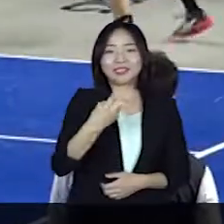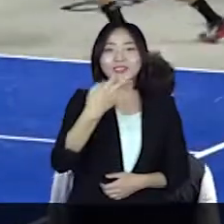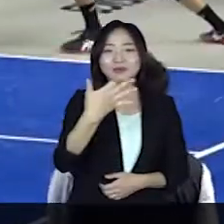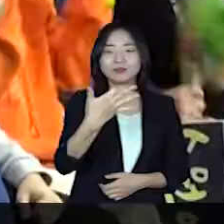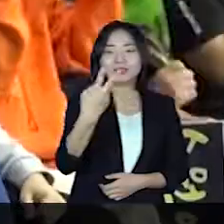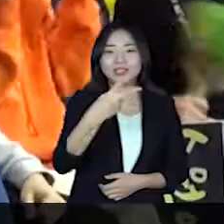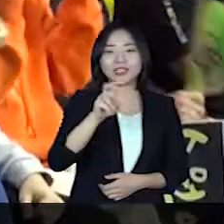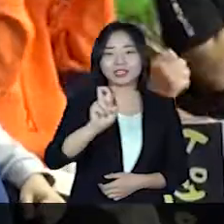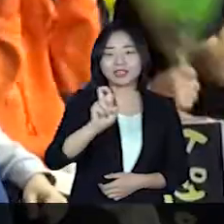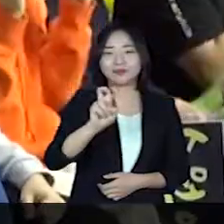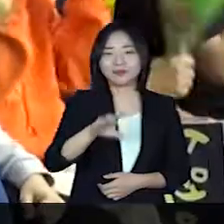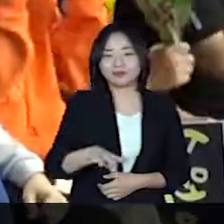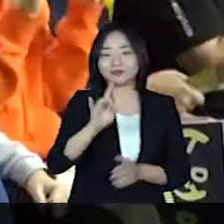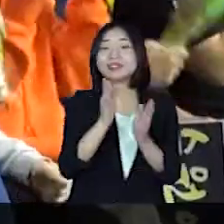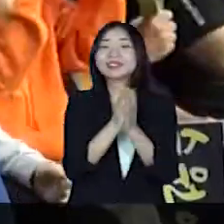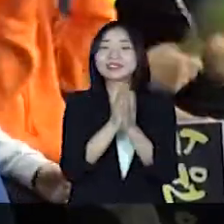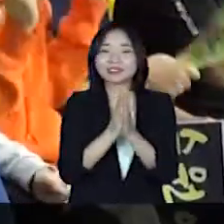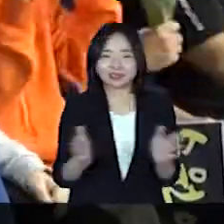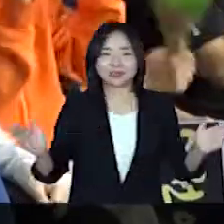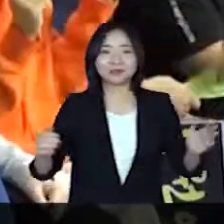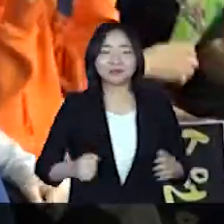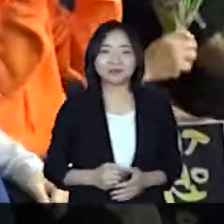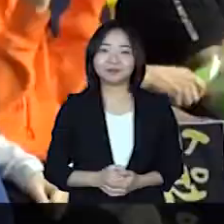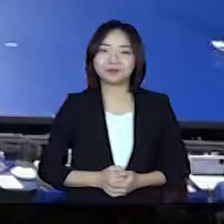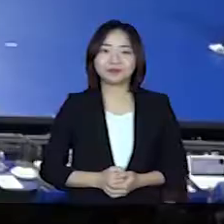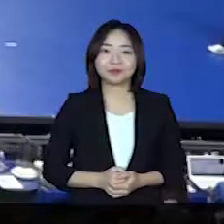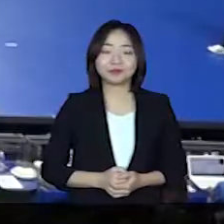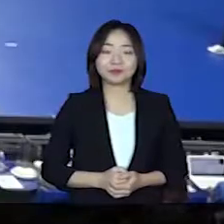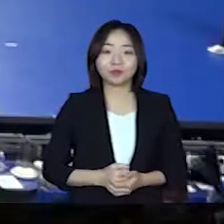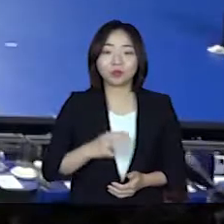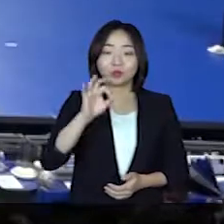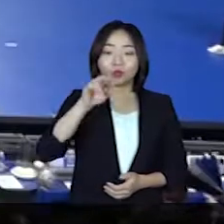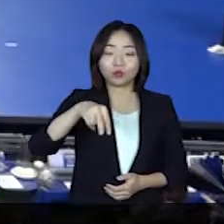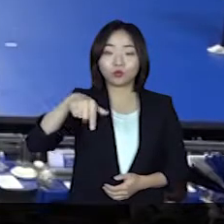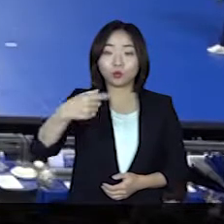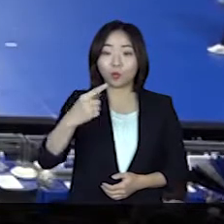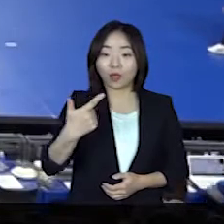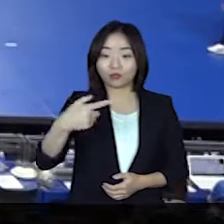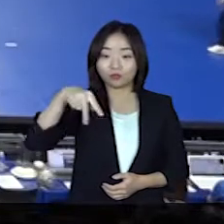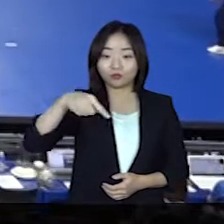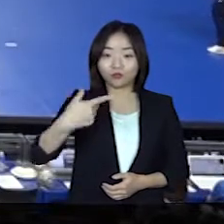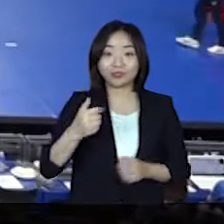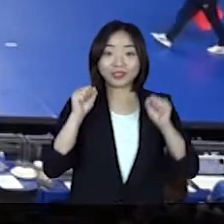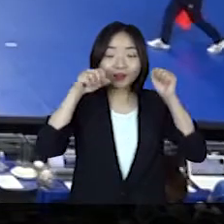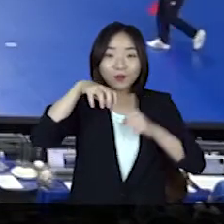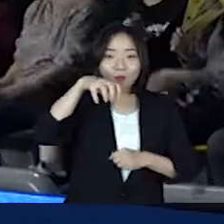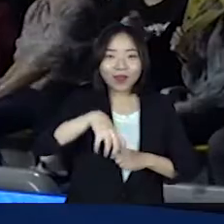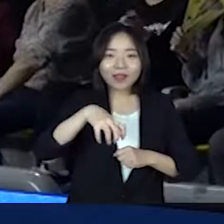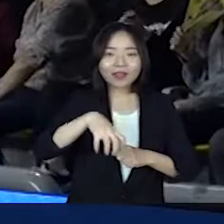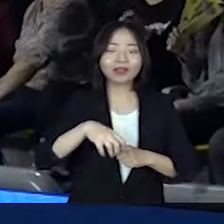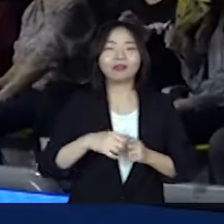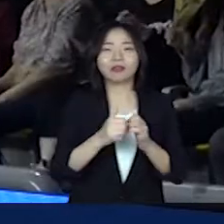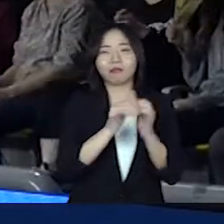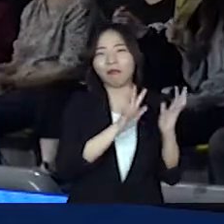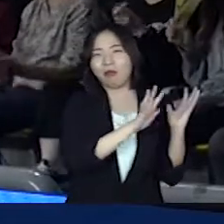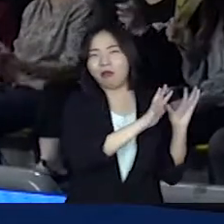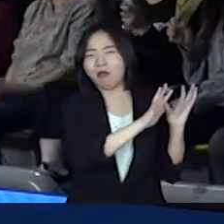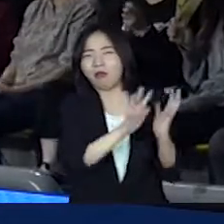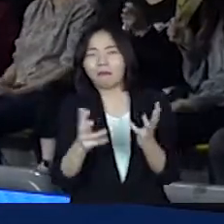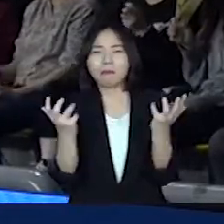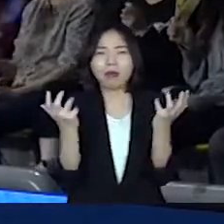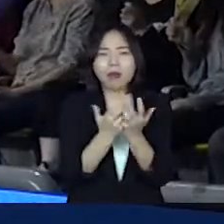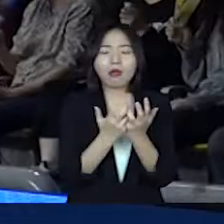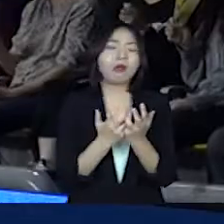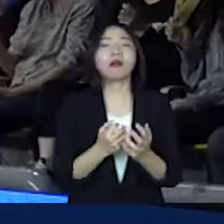2019-2020 프로배구 V리그 시즌의 문을 열었는데요. 유관순 체육관에서 열린 개막전에는 수많은 배구팬들이